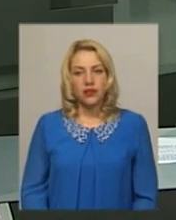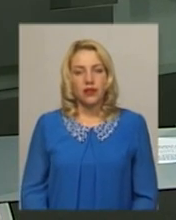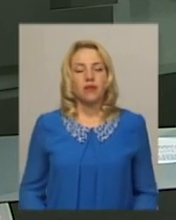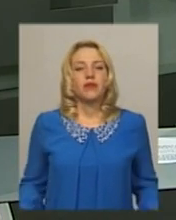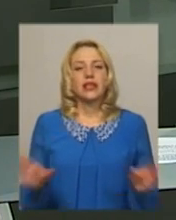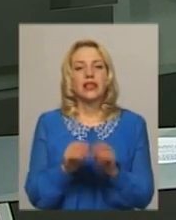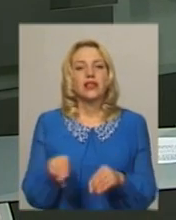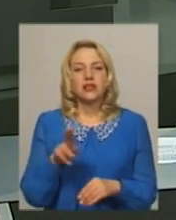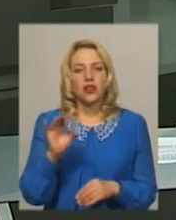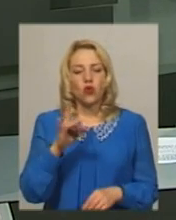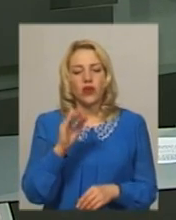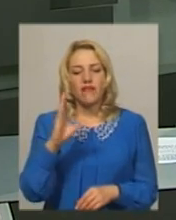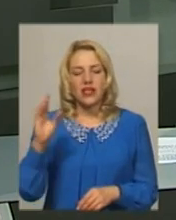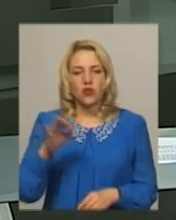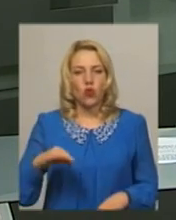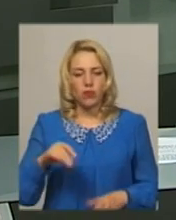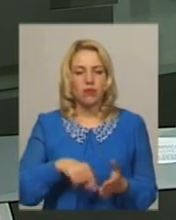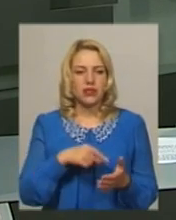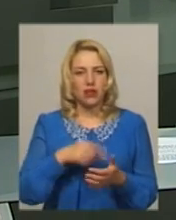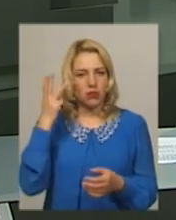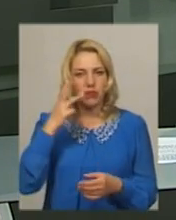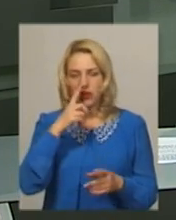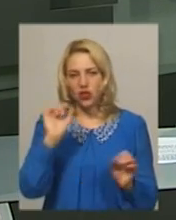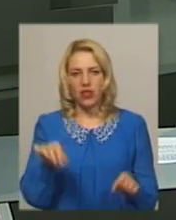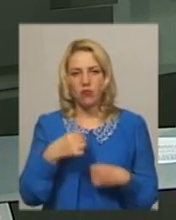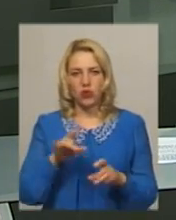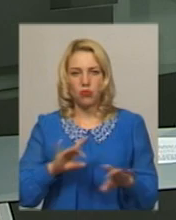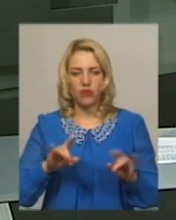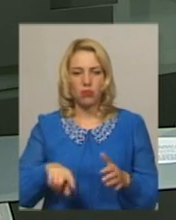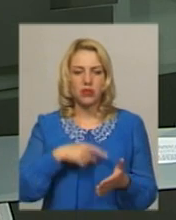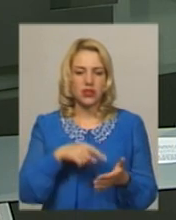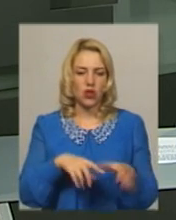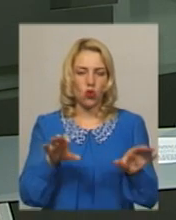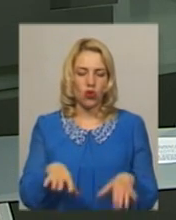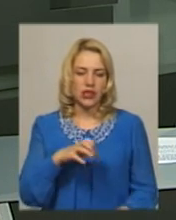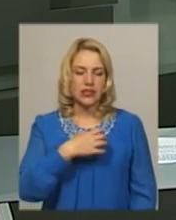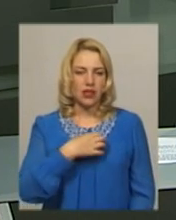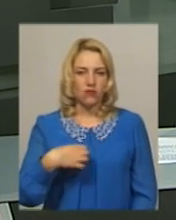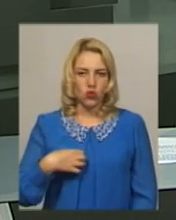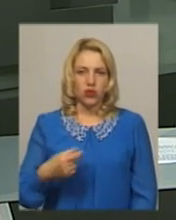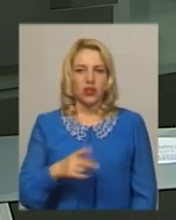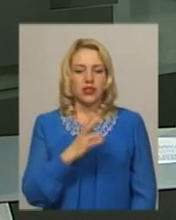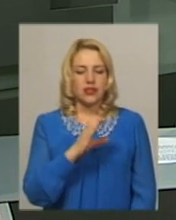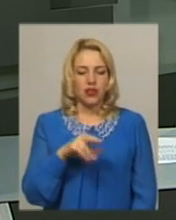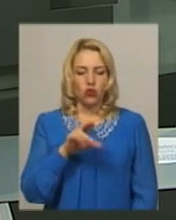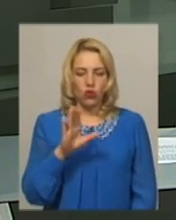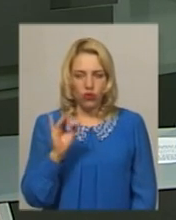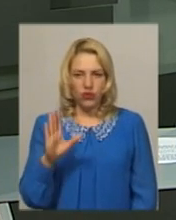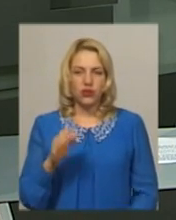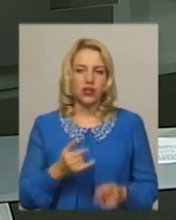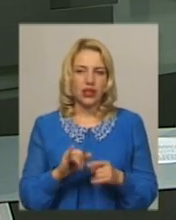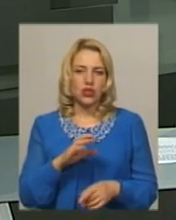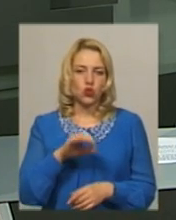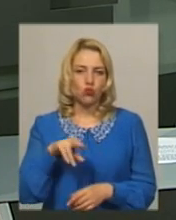Приєднатися до Рівненської області містам Хмельниччини неможливо, пояснює міські голови Славути Василь Сидор та Нетішина Олександр